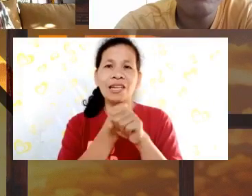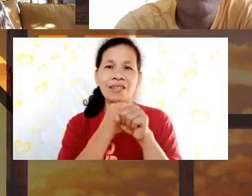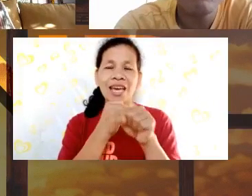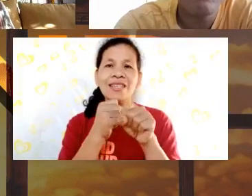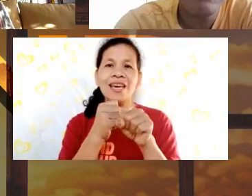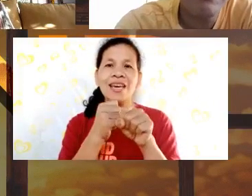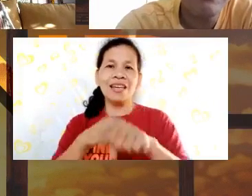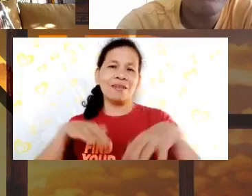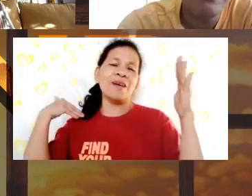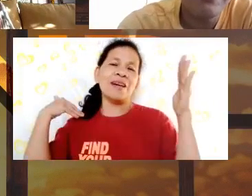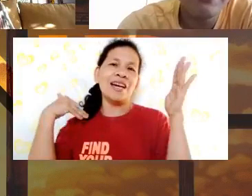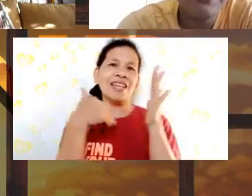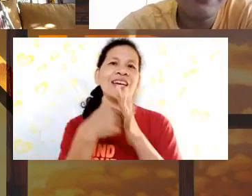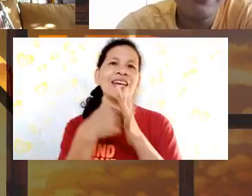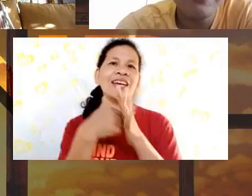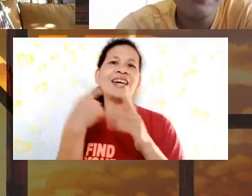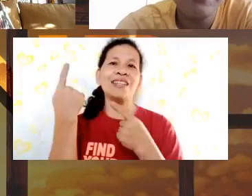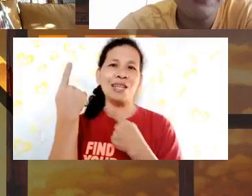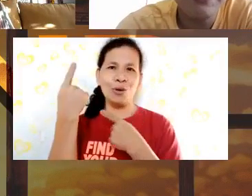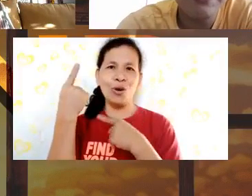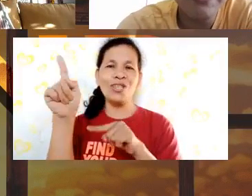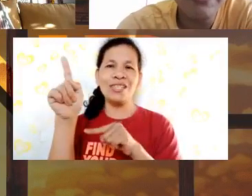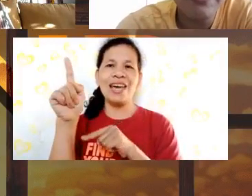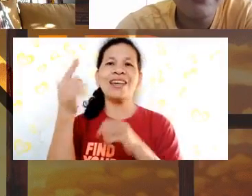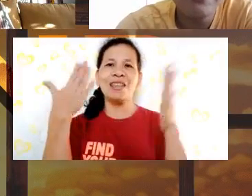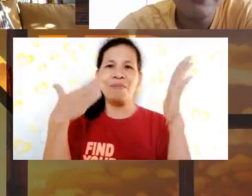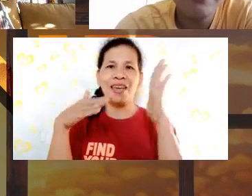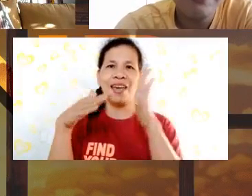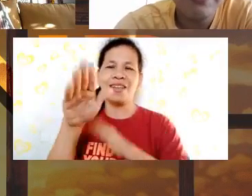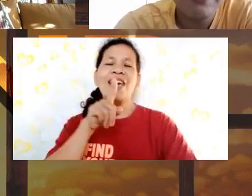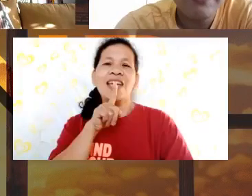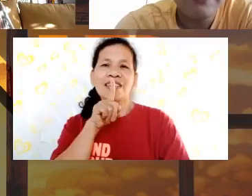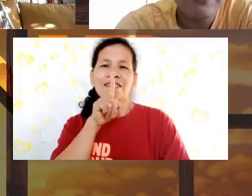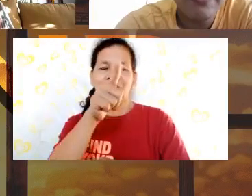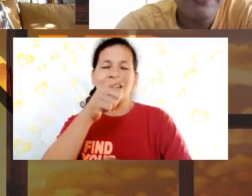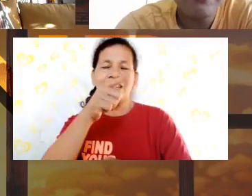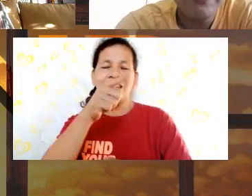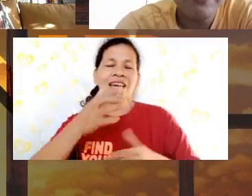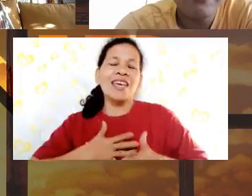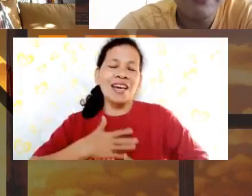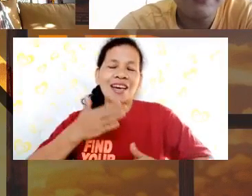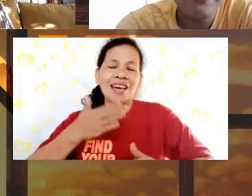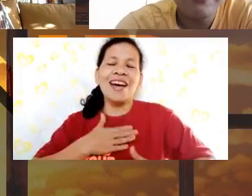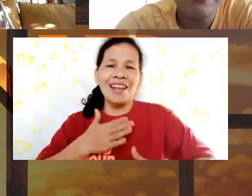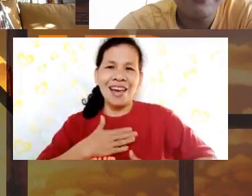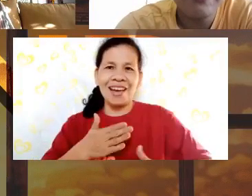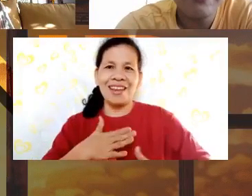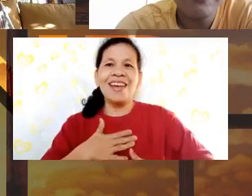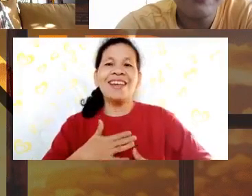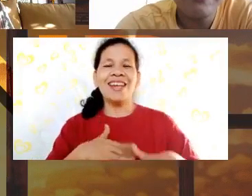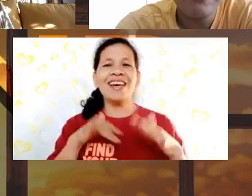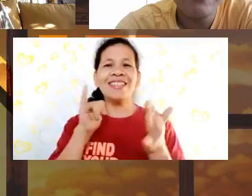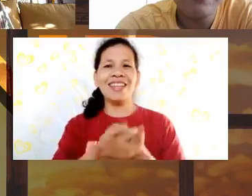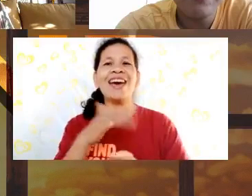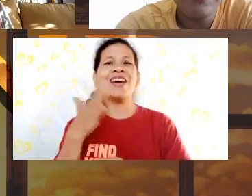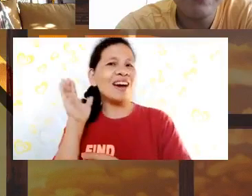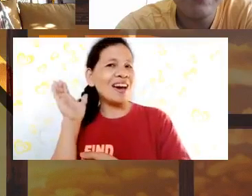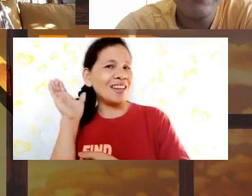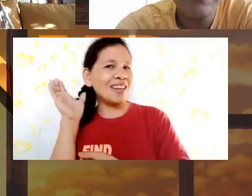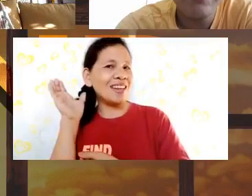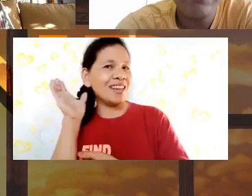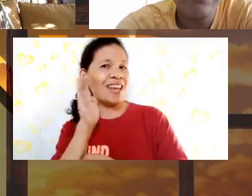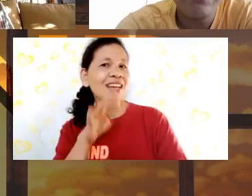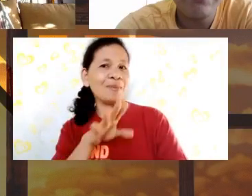ng kaligtasan at kapag sila ay nakarating doon sa langit na bayan, isang malaking kagalakan na sila